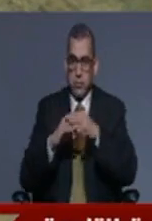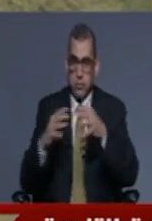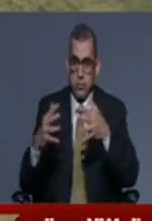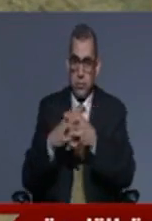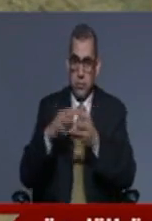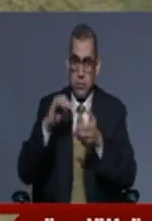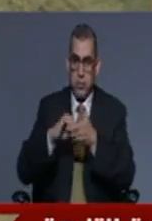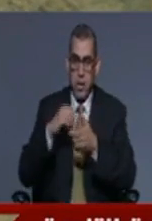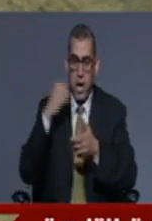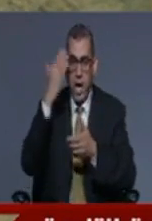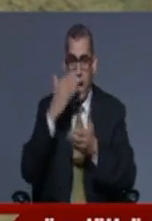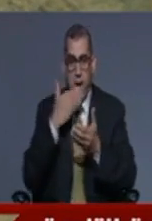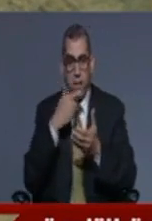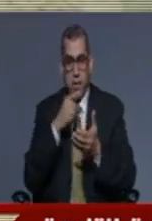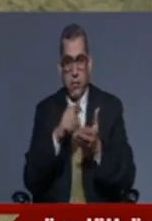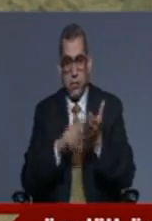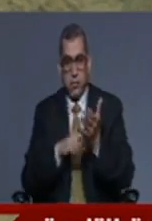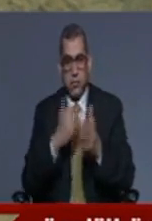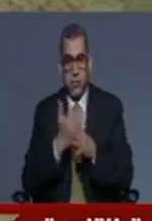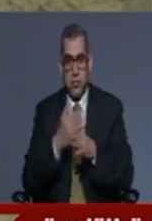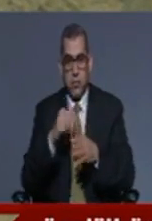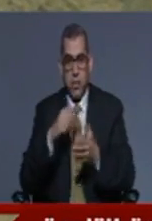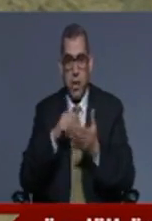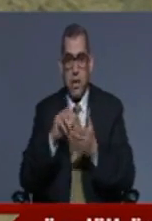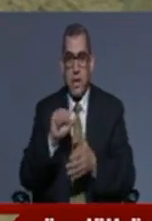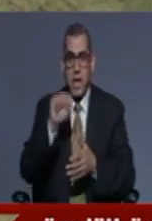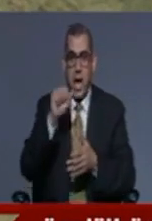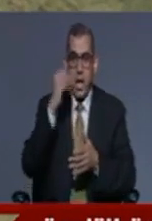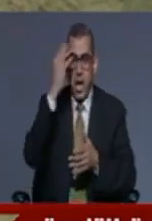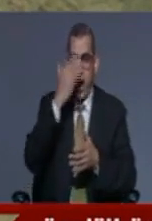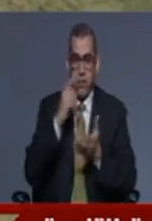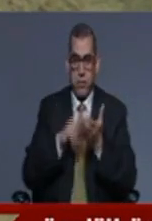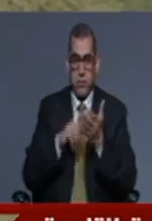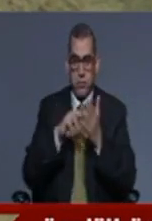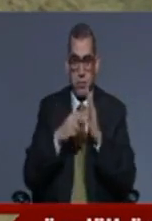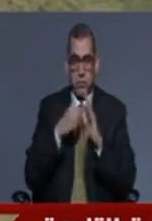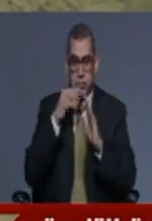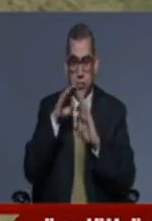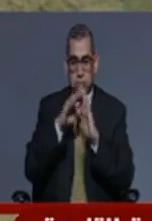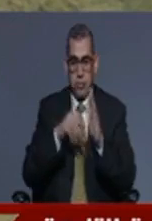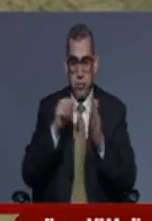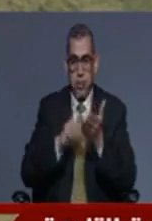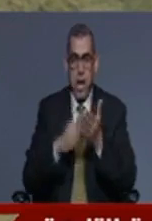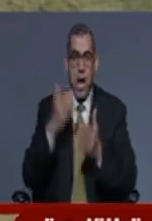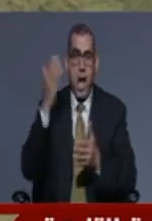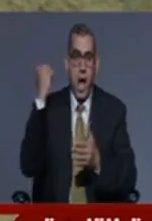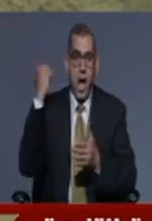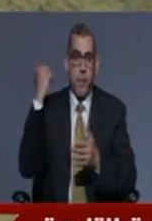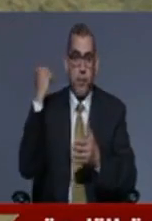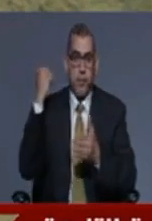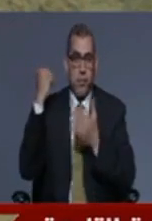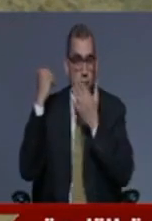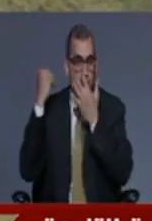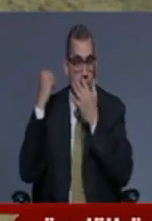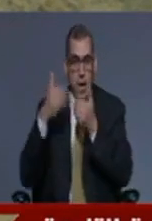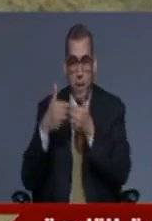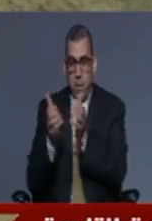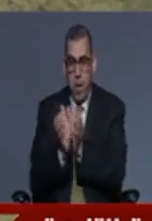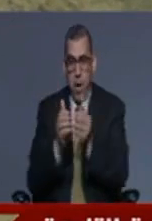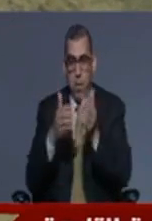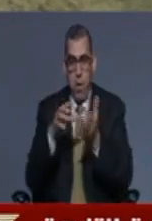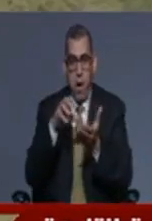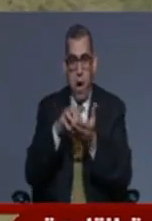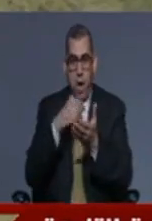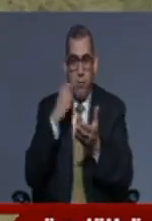الأفريقي، وأن الاتحاد الأفريقي كان التزامه صادقا ومتبوعا بإرادة